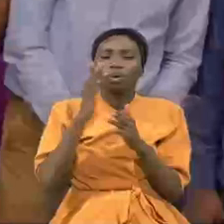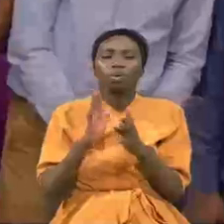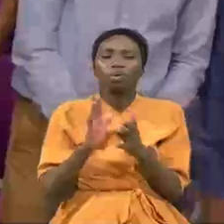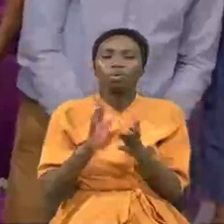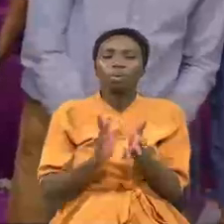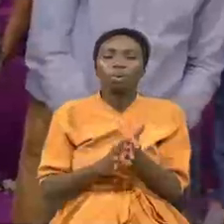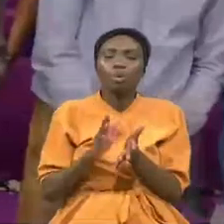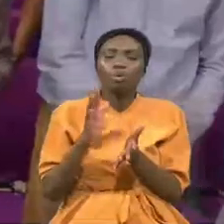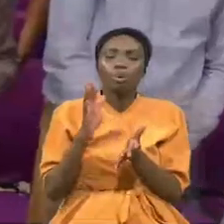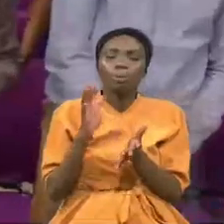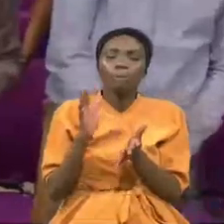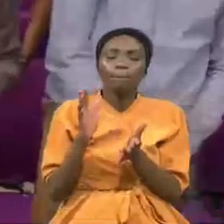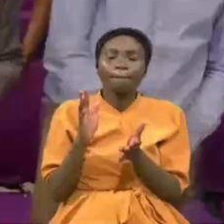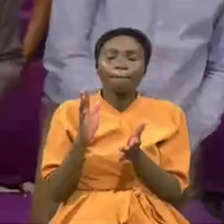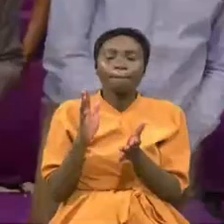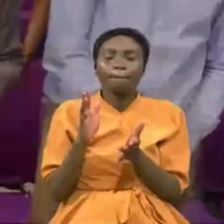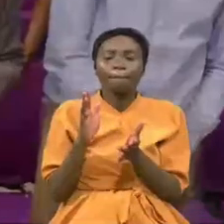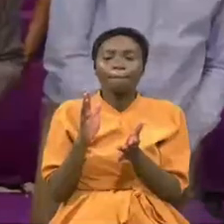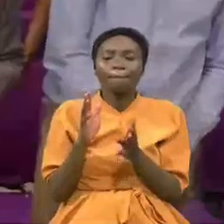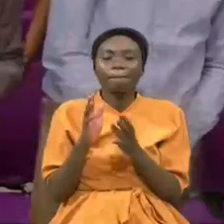concentration afin d'amener la gloire de Dieu.